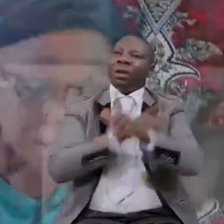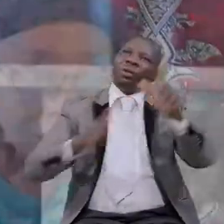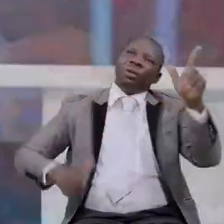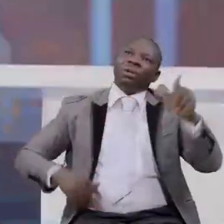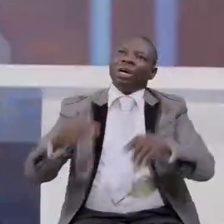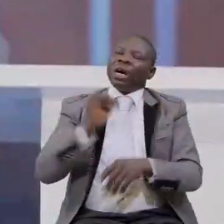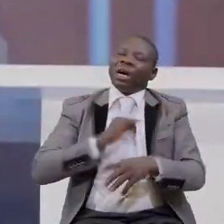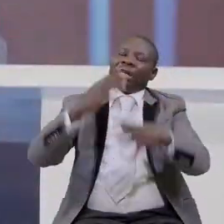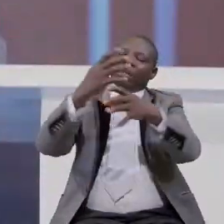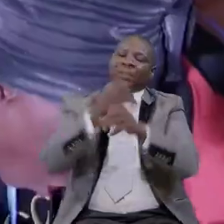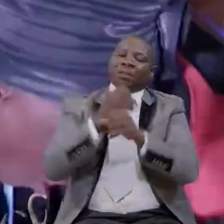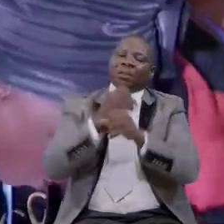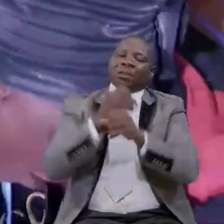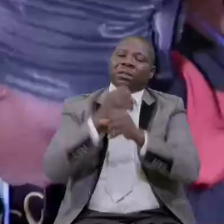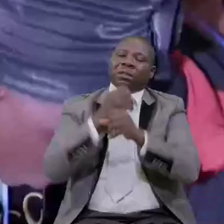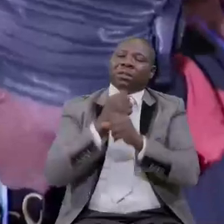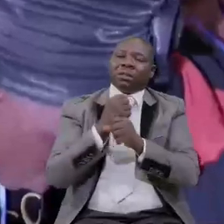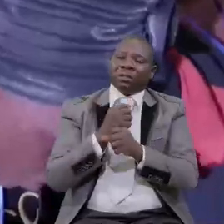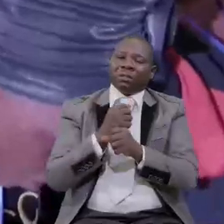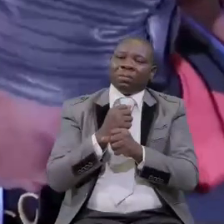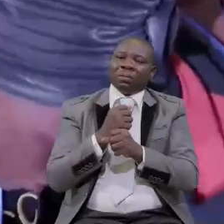Seigneur, je reçois.